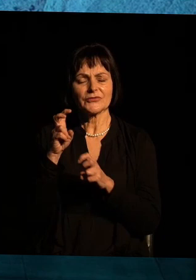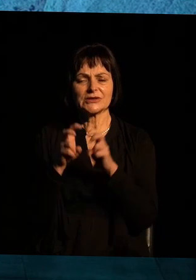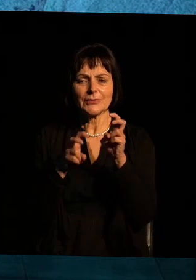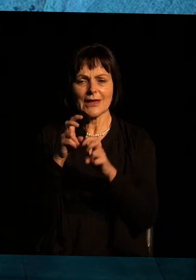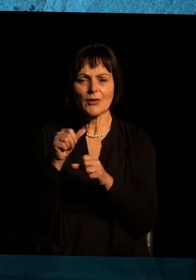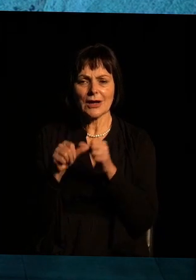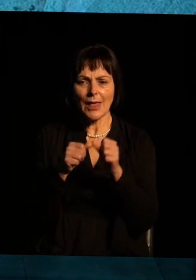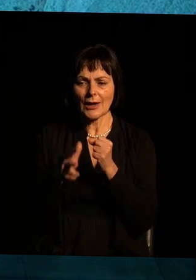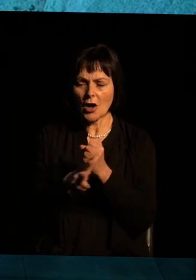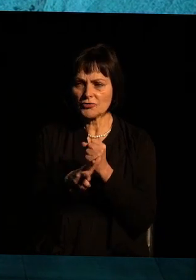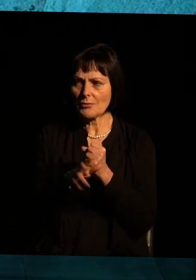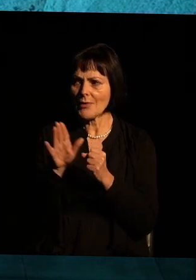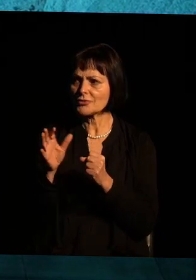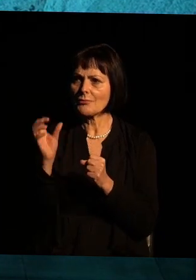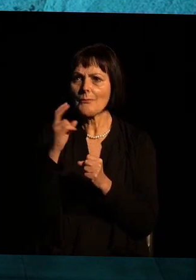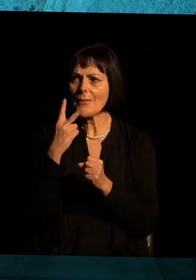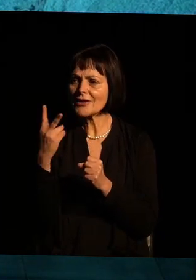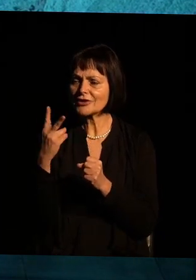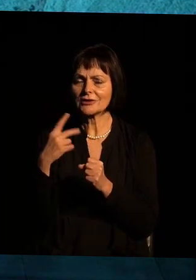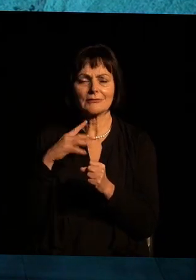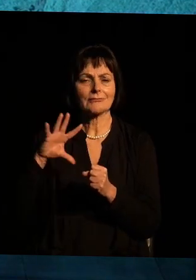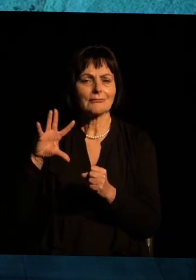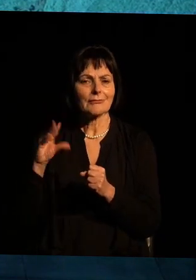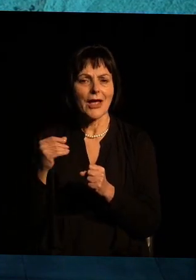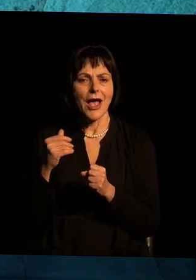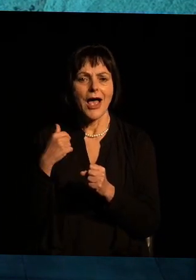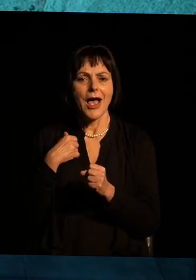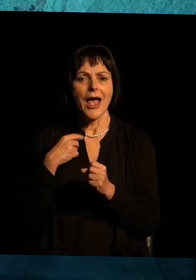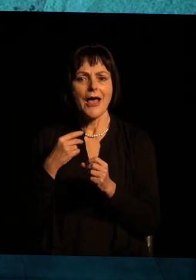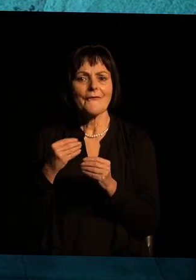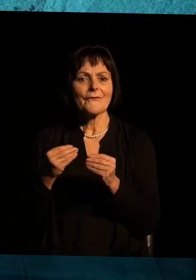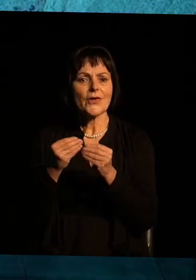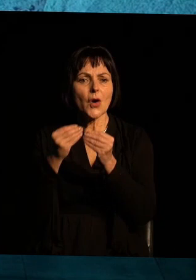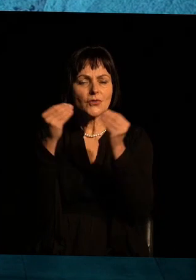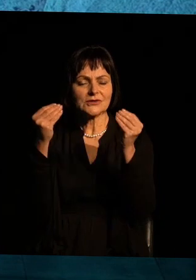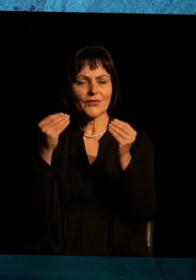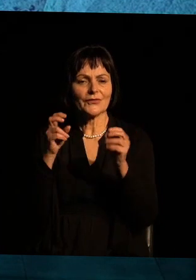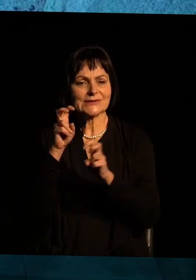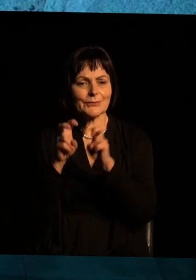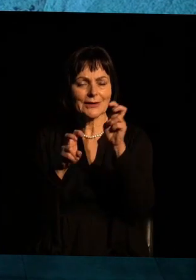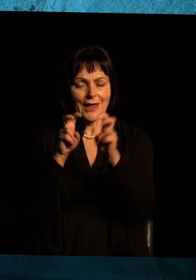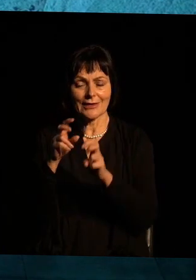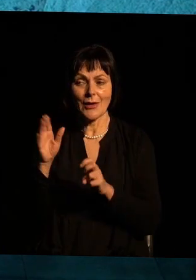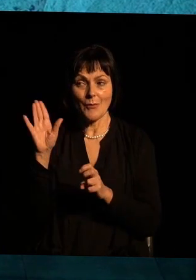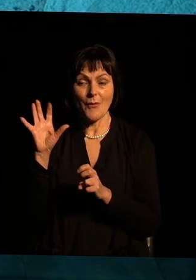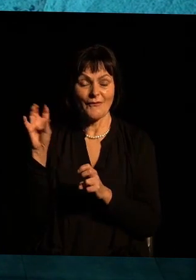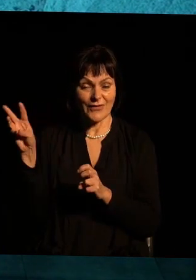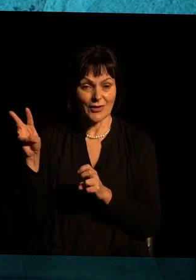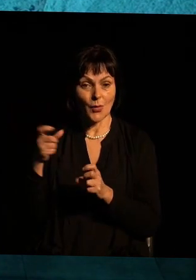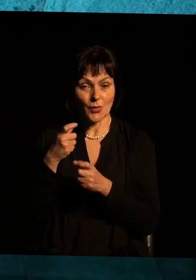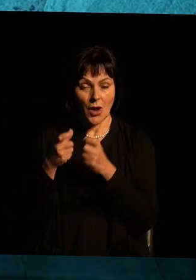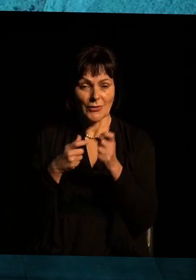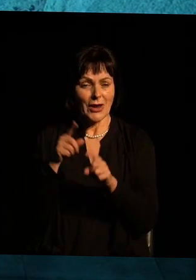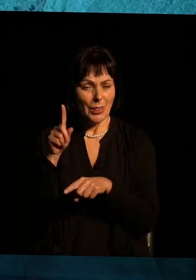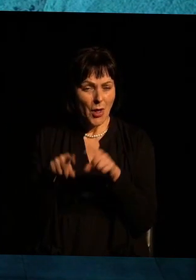latach 80. Masz też okazję patrzeć na ten niezwykły progres, jaki jest we wspinaniu skalnym, no bo wy jeszcze bądź co bądź obiliście wtedy w